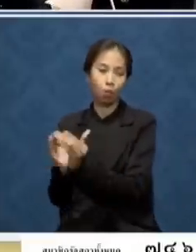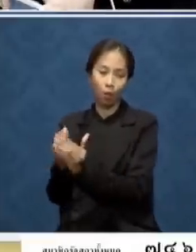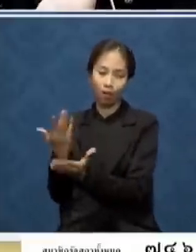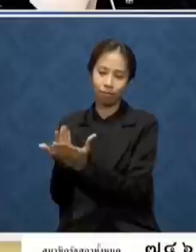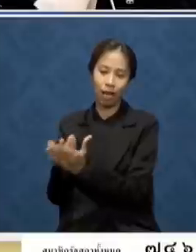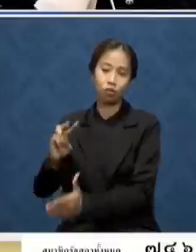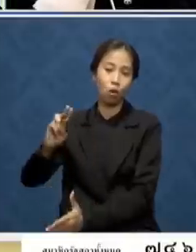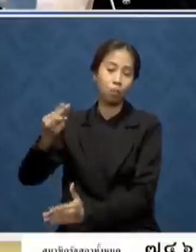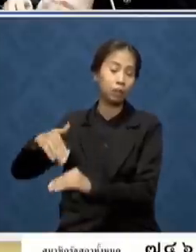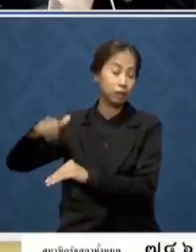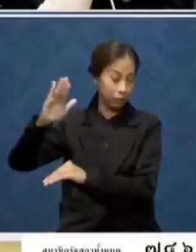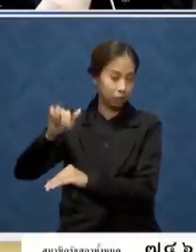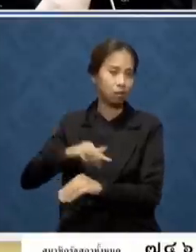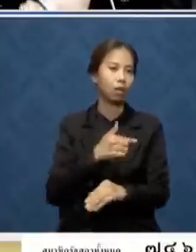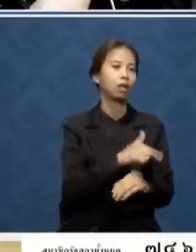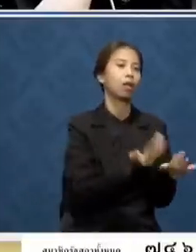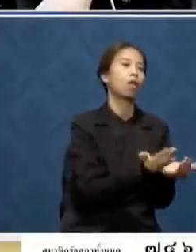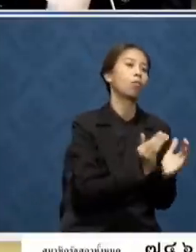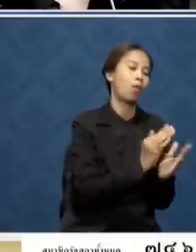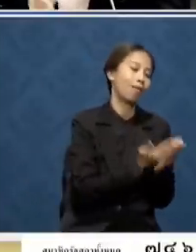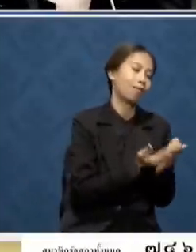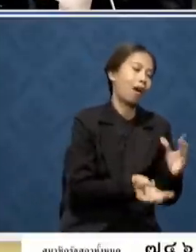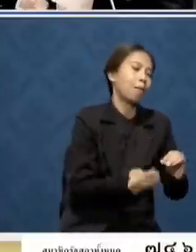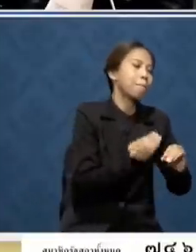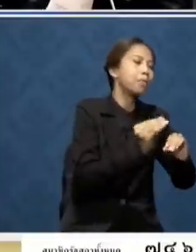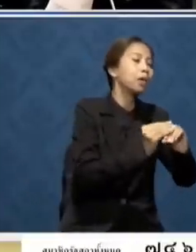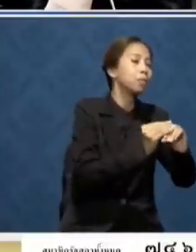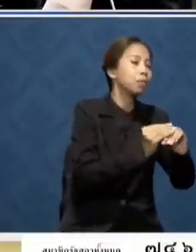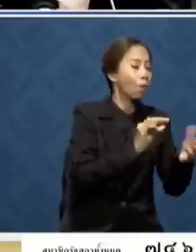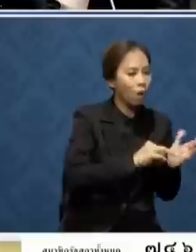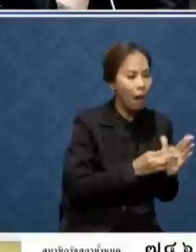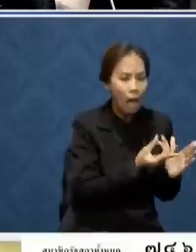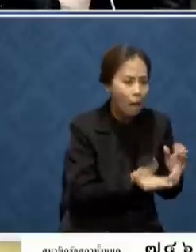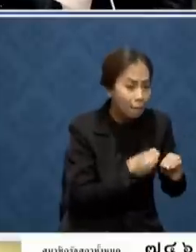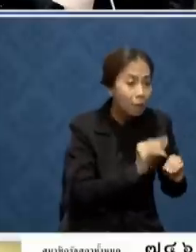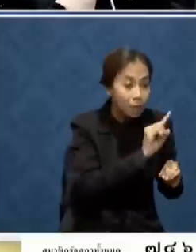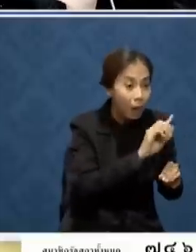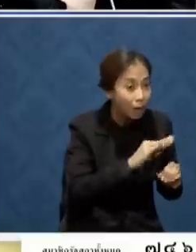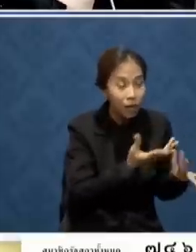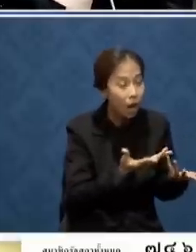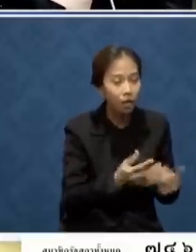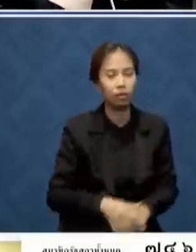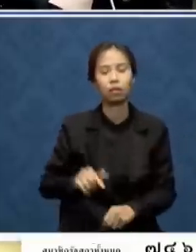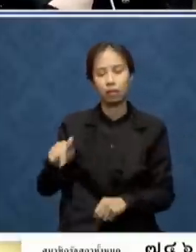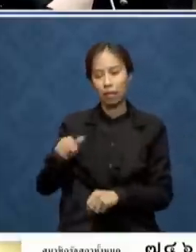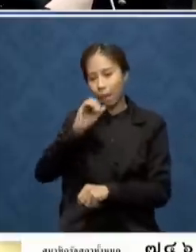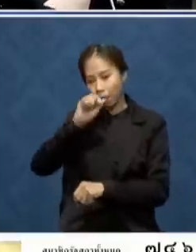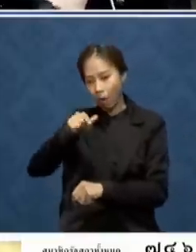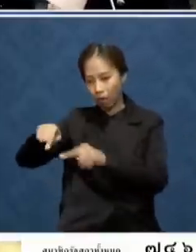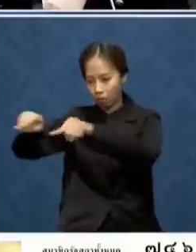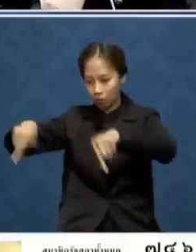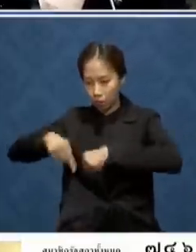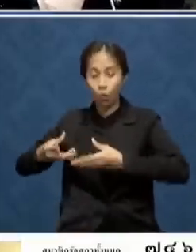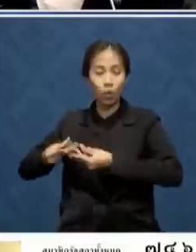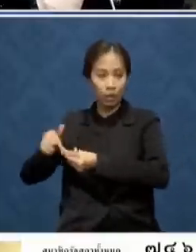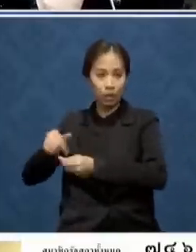บาทในนี้บอกทุกครูเรือนมีรายได้เพิ่มขึ้น 1บาทก็ขึ้นแล้วนะคะเร่งรัฐออกโฉนดที่ทำกิน 50ล้านไร่ใน